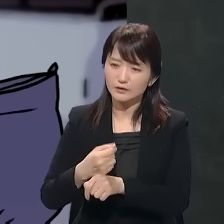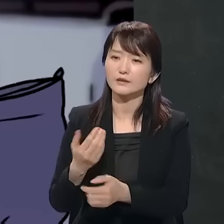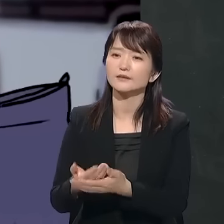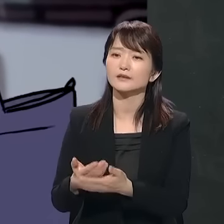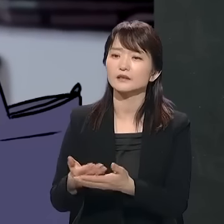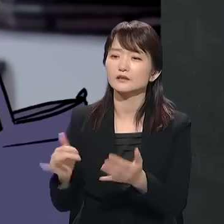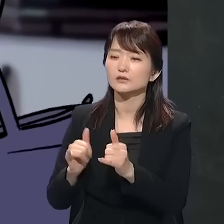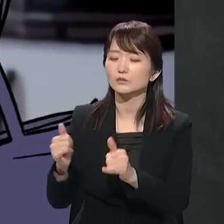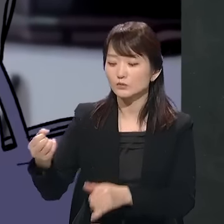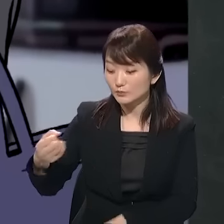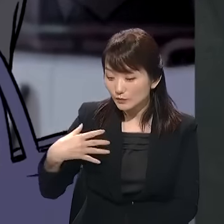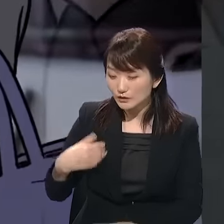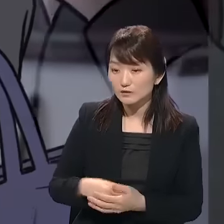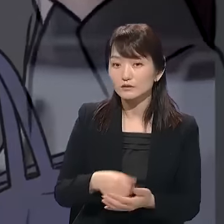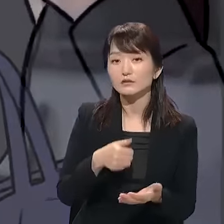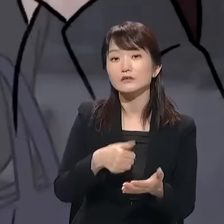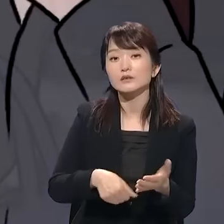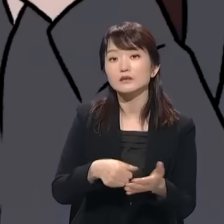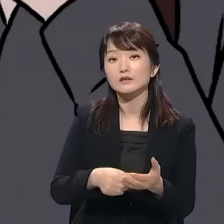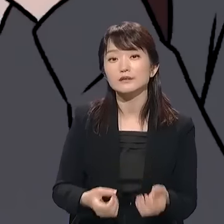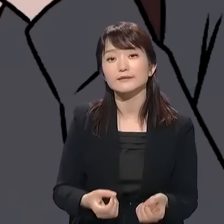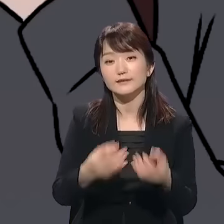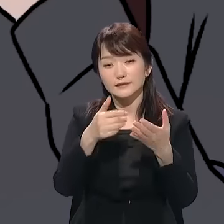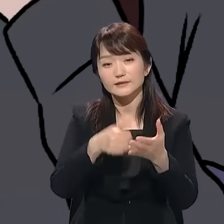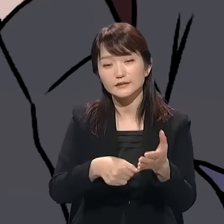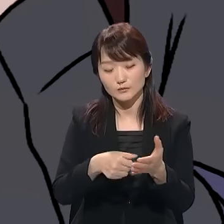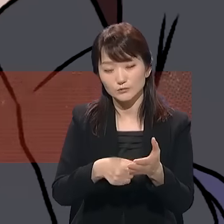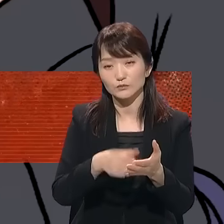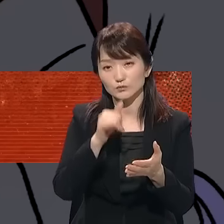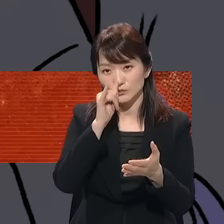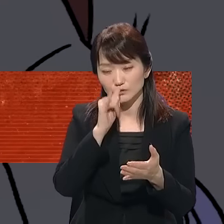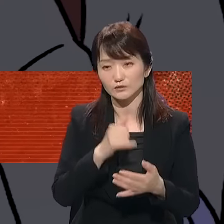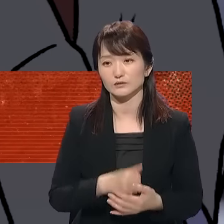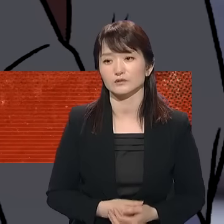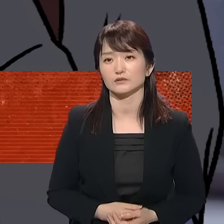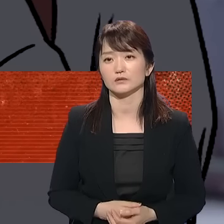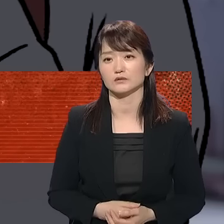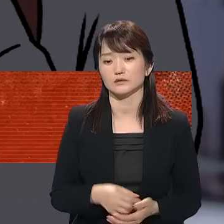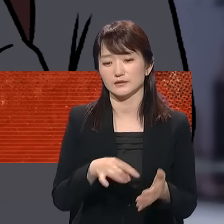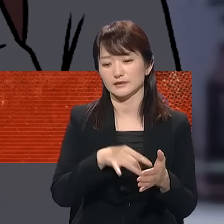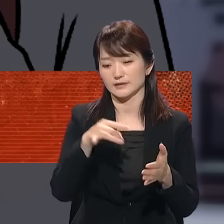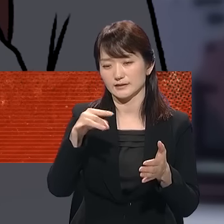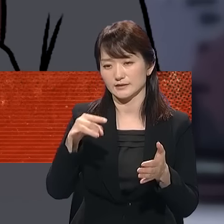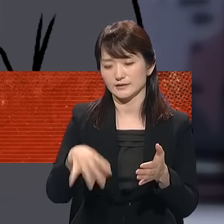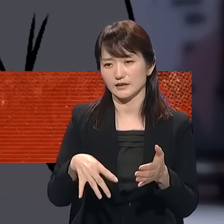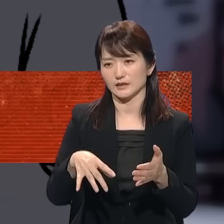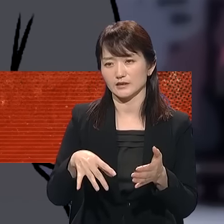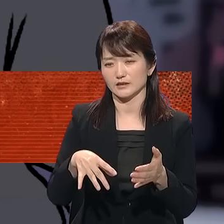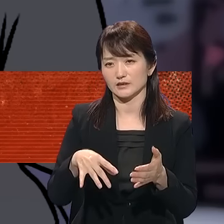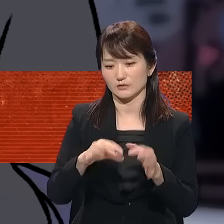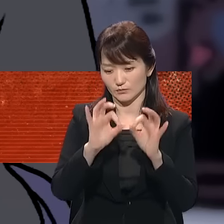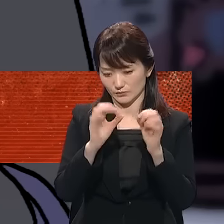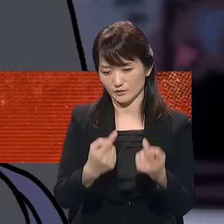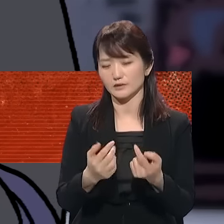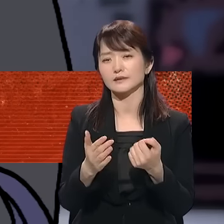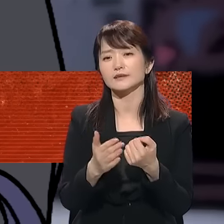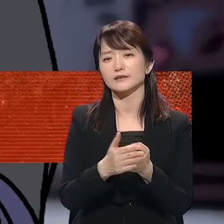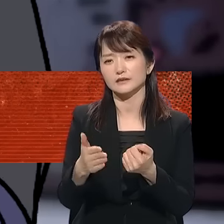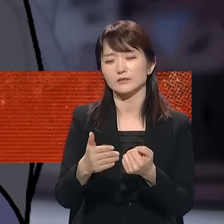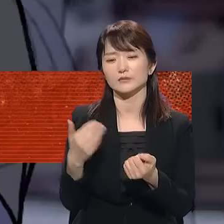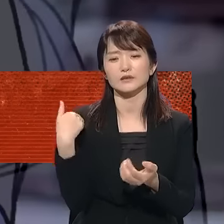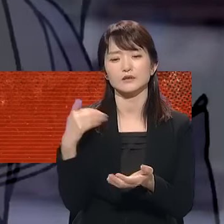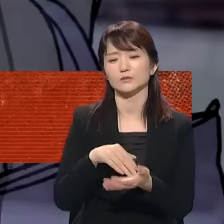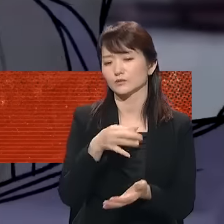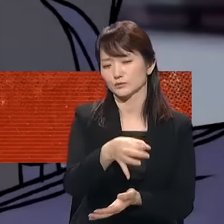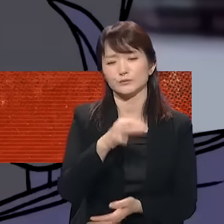뭐라고 했냐면 이 제품은 행사 제품이기도 하고 또 그리고 세금 환급을 다 해줬기 때문에 환불이 어렵다는 입장을 계속